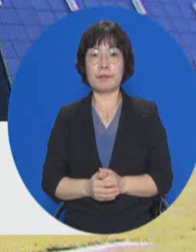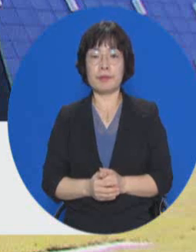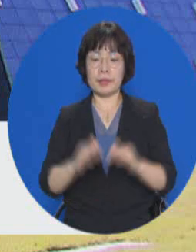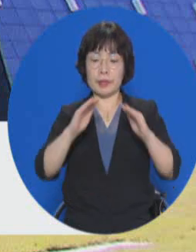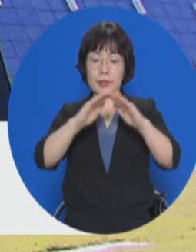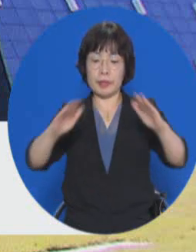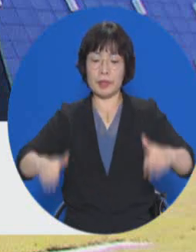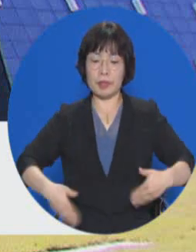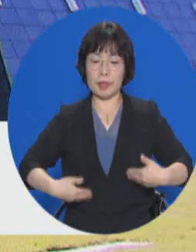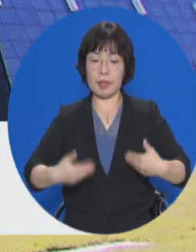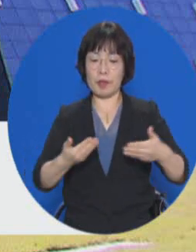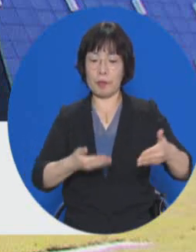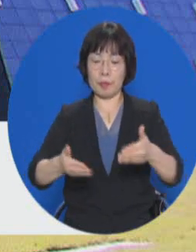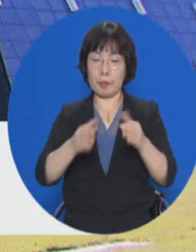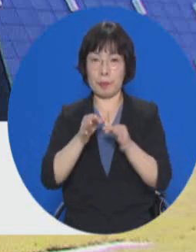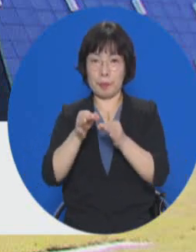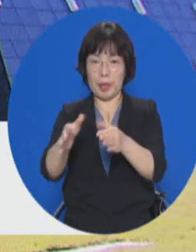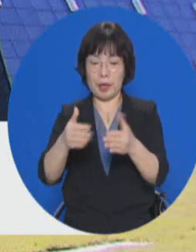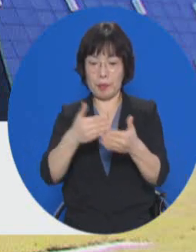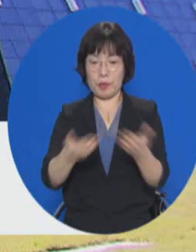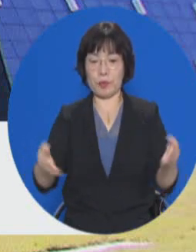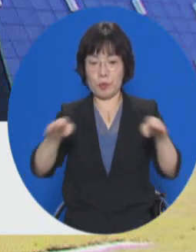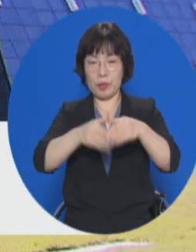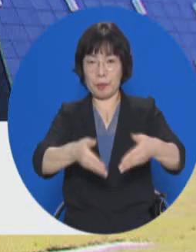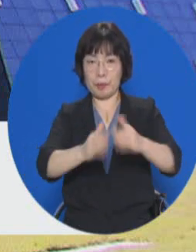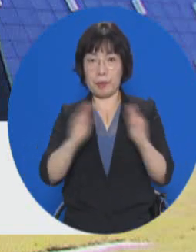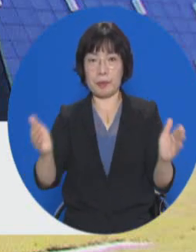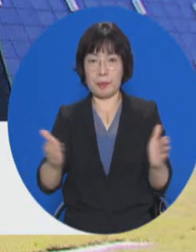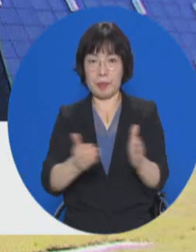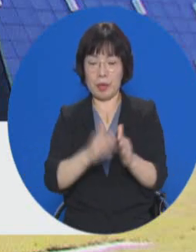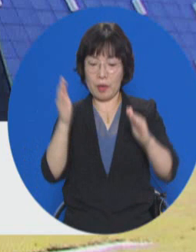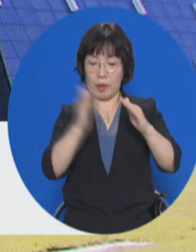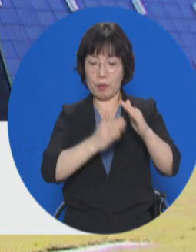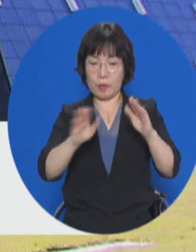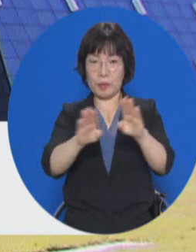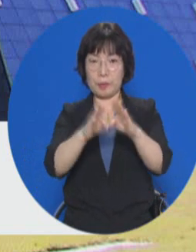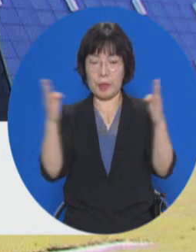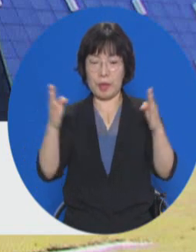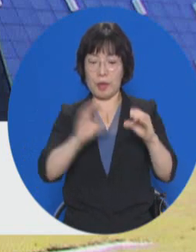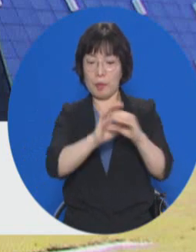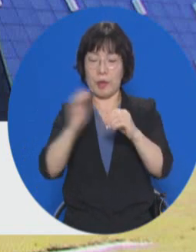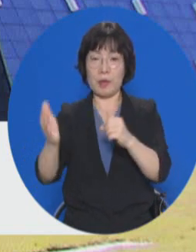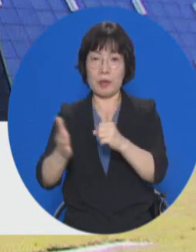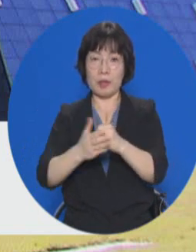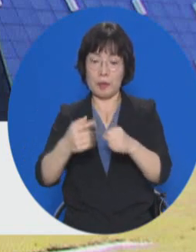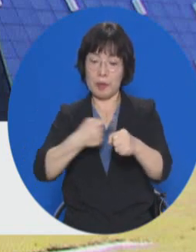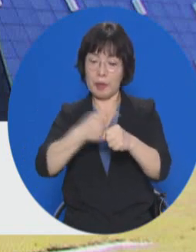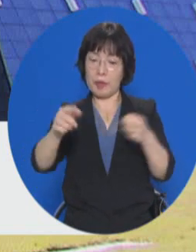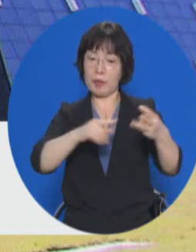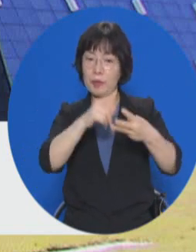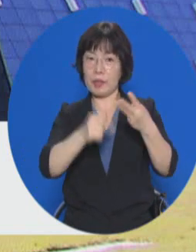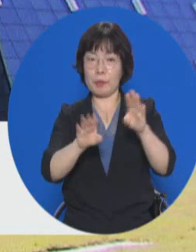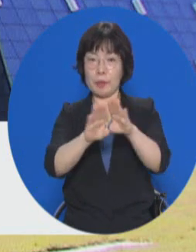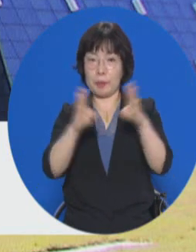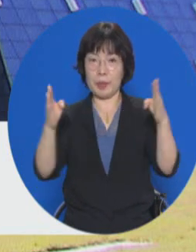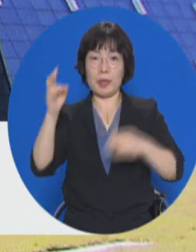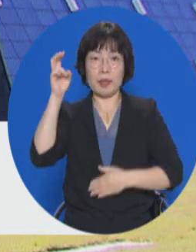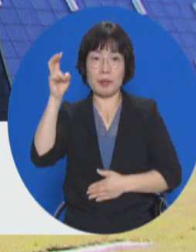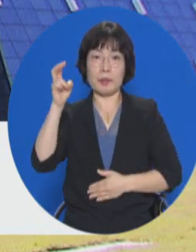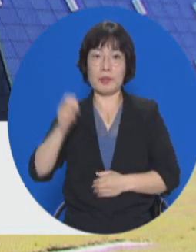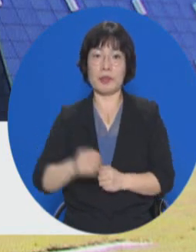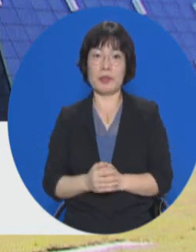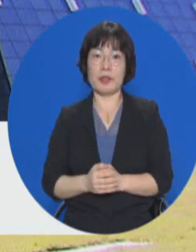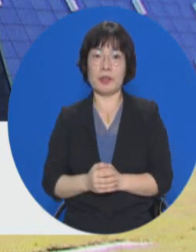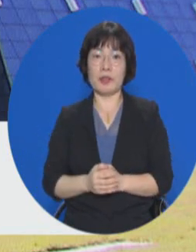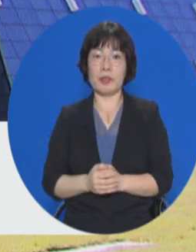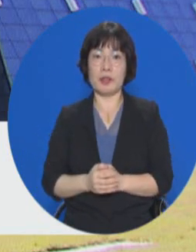네, 전남 도립미술관 건립공사가 마무리됐습니다. 공식 개관은 코로나19 상황 등을 감안해 내년 3월쯤으로 예정돼